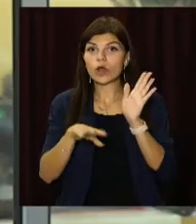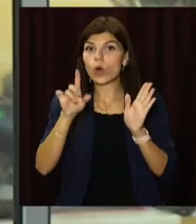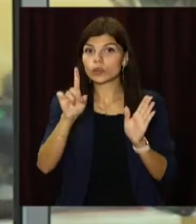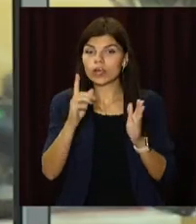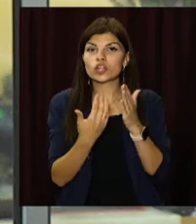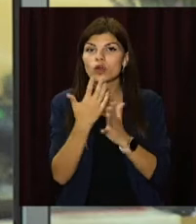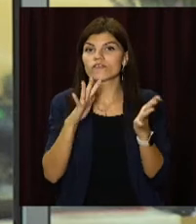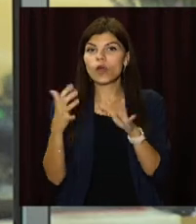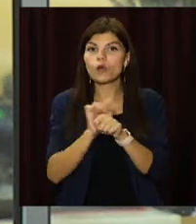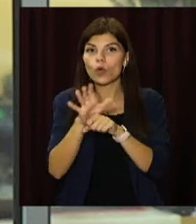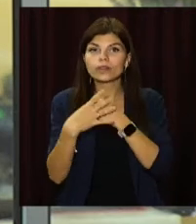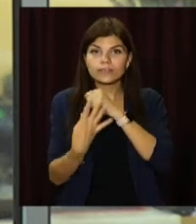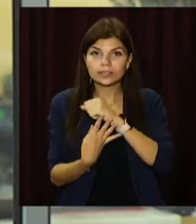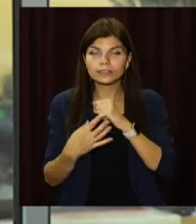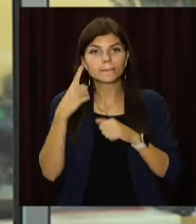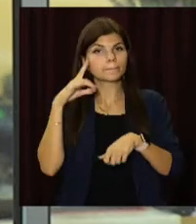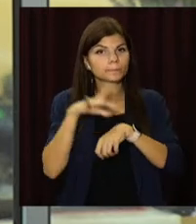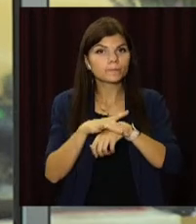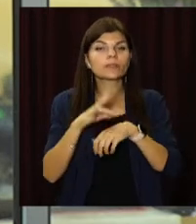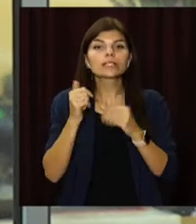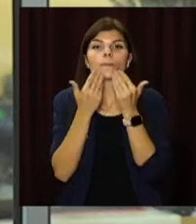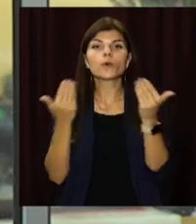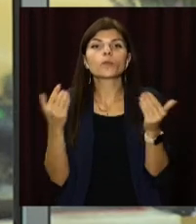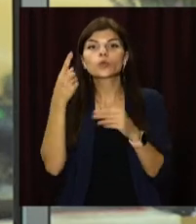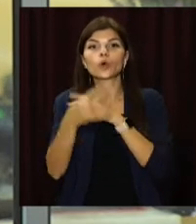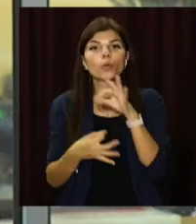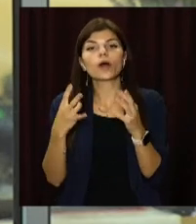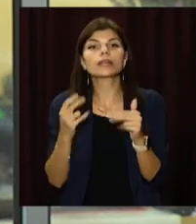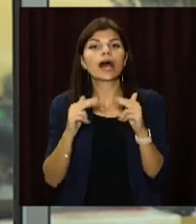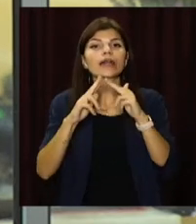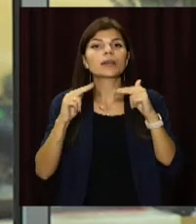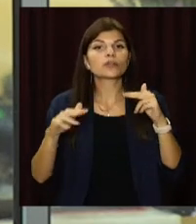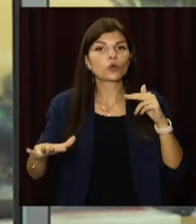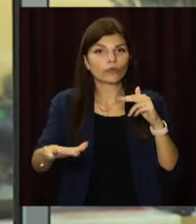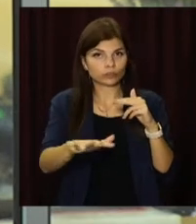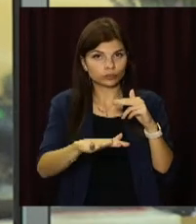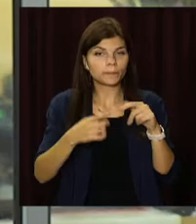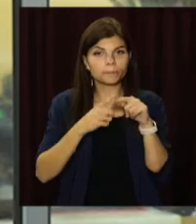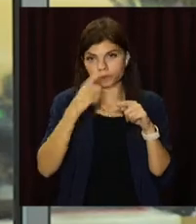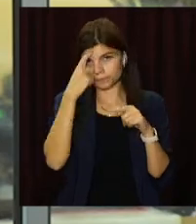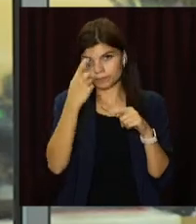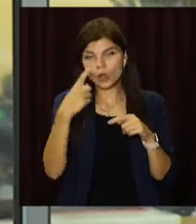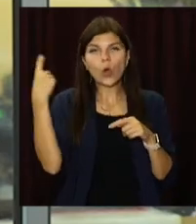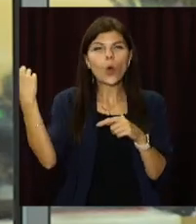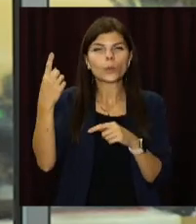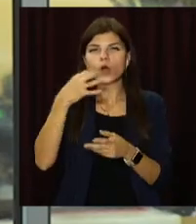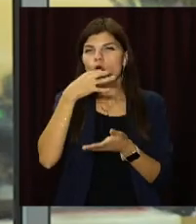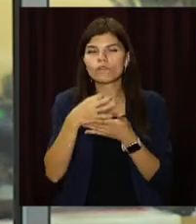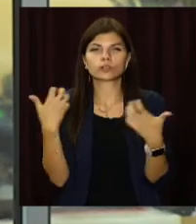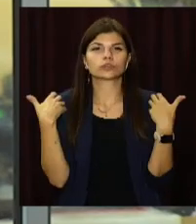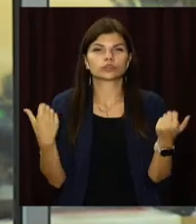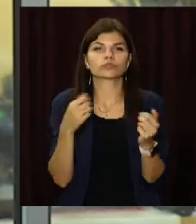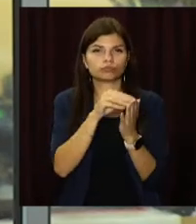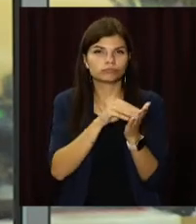191 новий випадок COVID-19 зафіксували за попередню добу на Дніпропетровщині. Про це повідомили в обласному